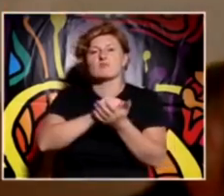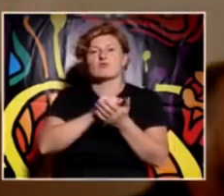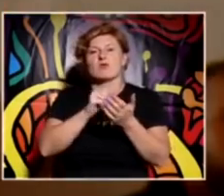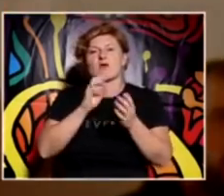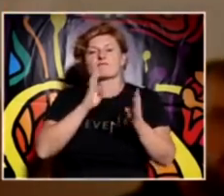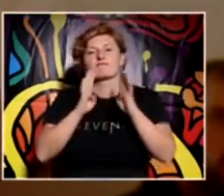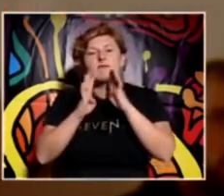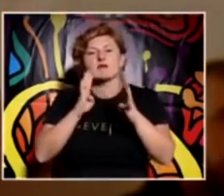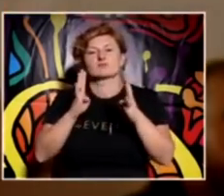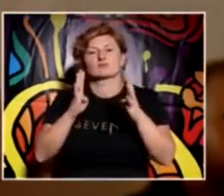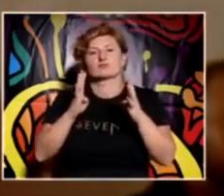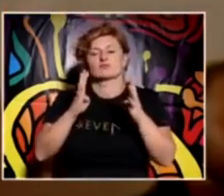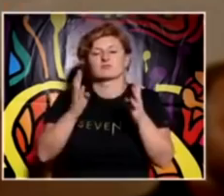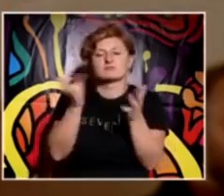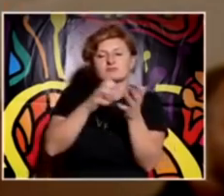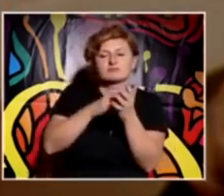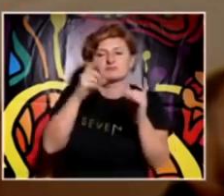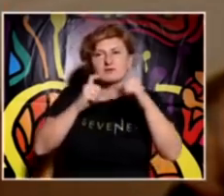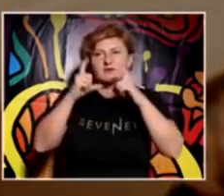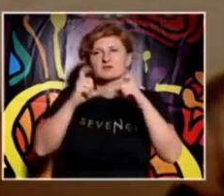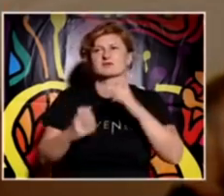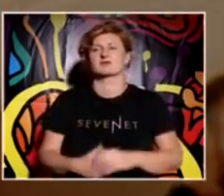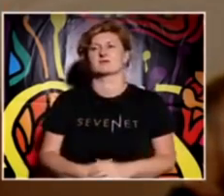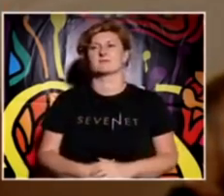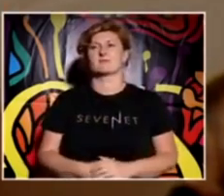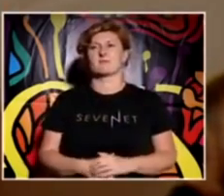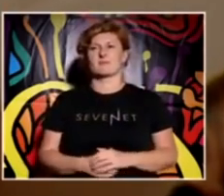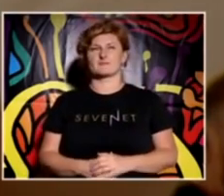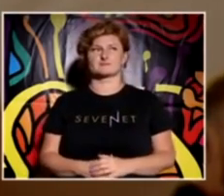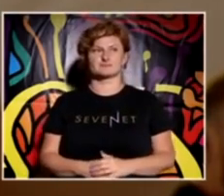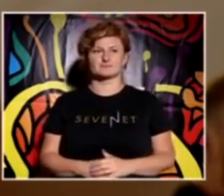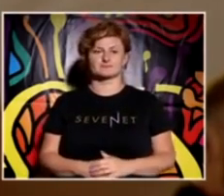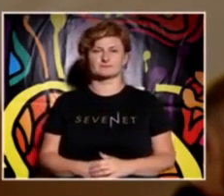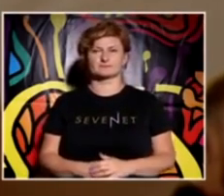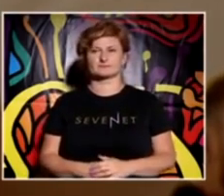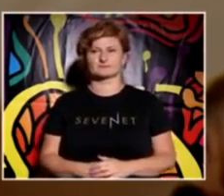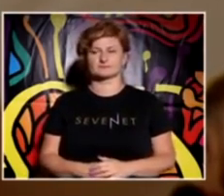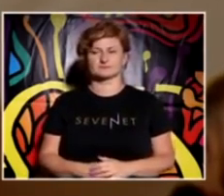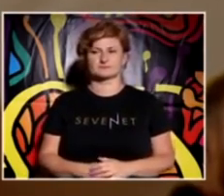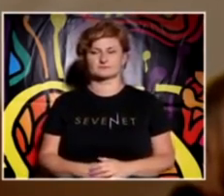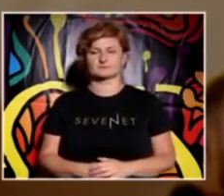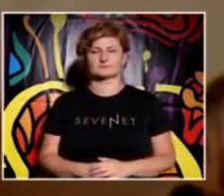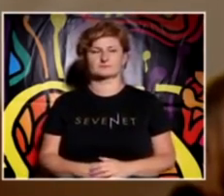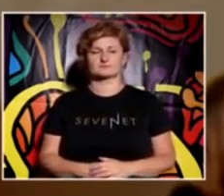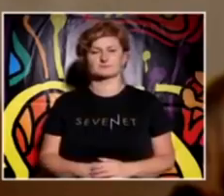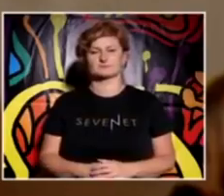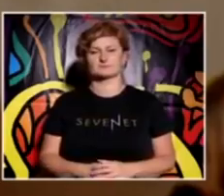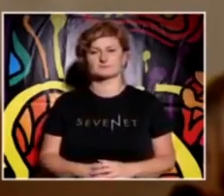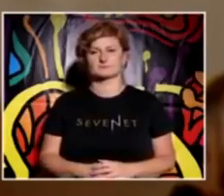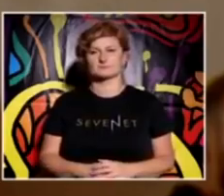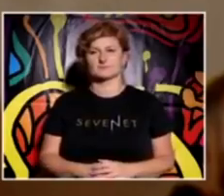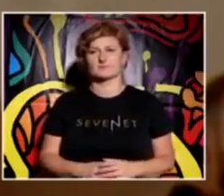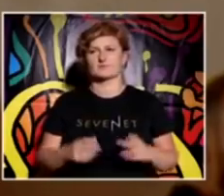Strasznie słabo słyszałem to pytanie. Powtórzysz je? Tak. W czasie podróży, to do was, do każdego